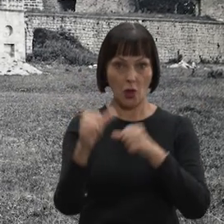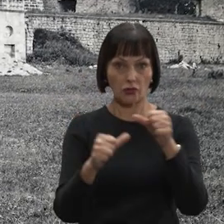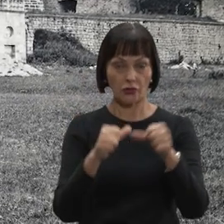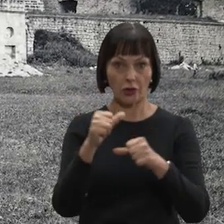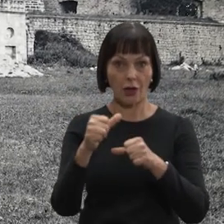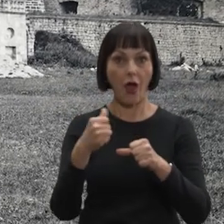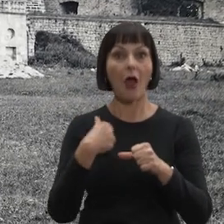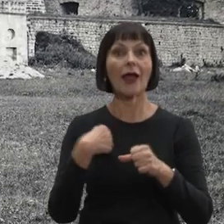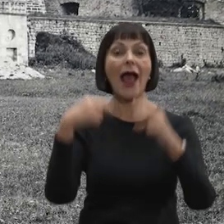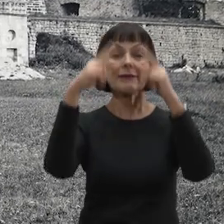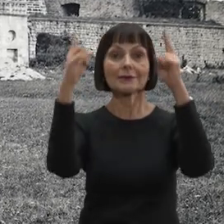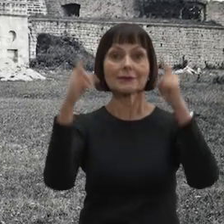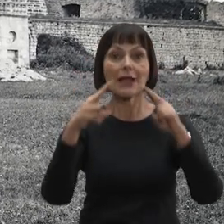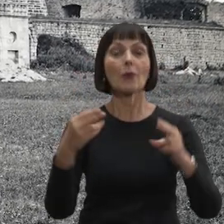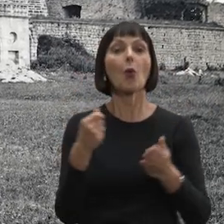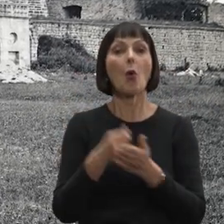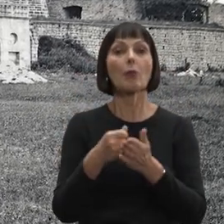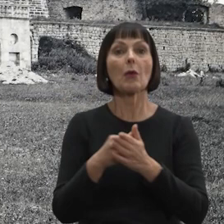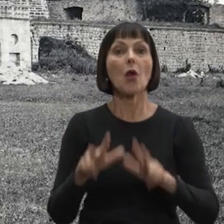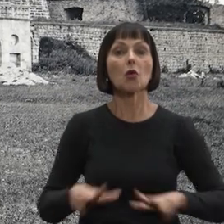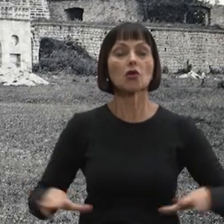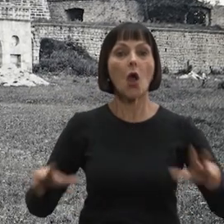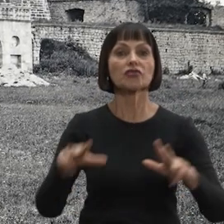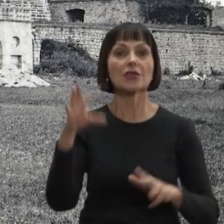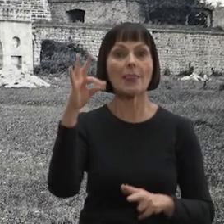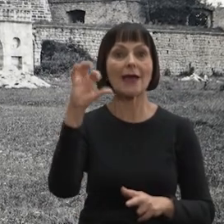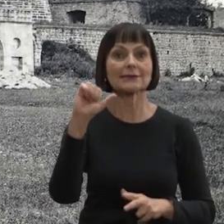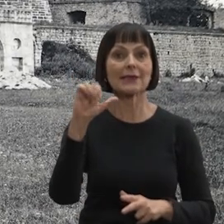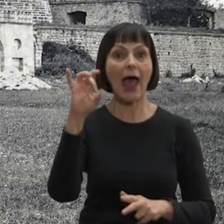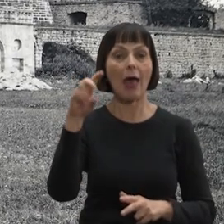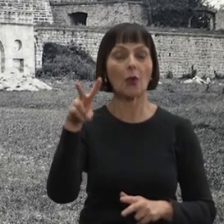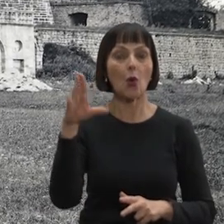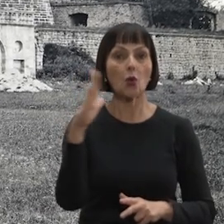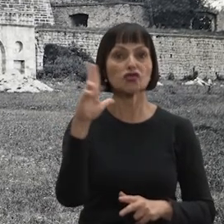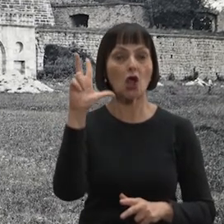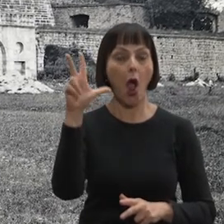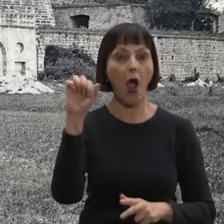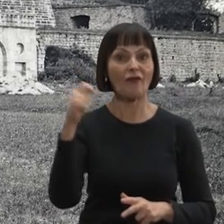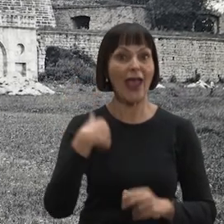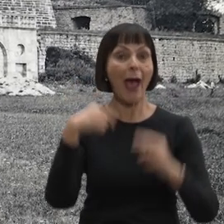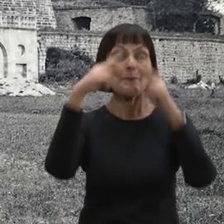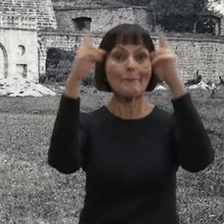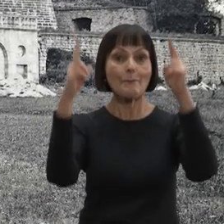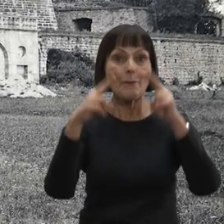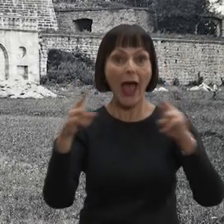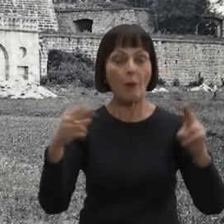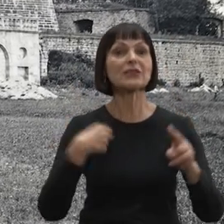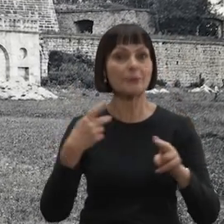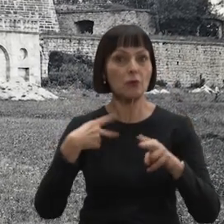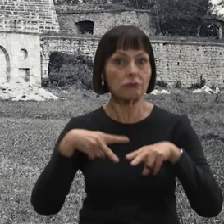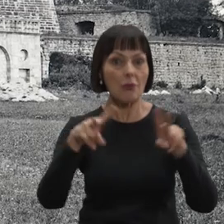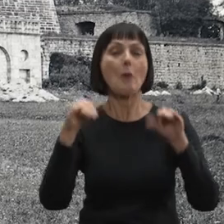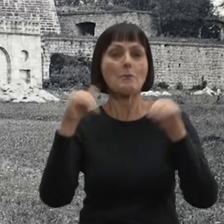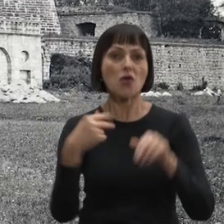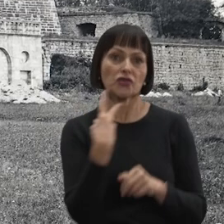1865 roku posiadłość nabyła rodzina Sanguszków. Pałac, choć nadal pełnił funkcję rezydencjonalną,